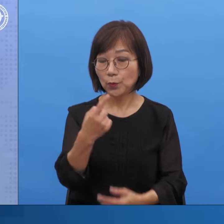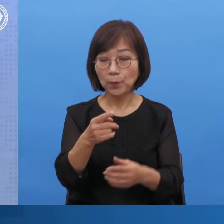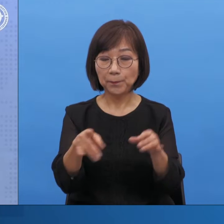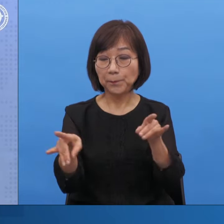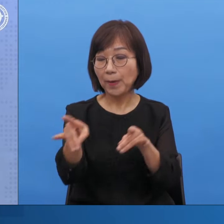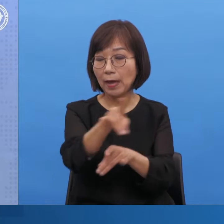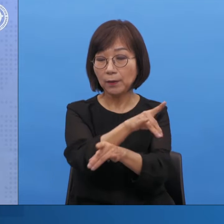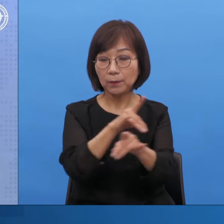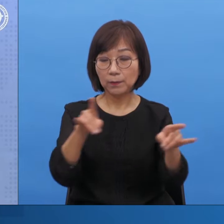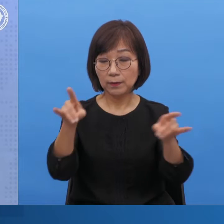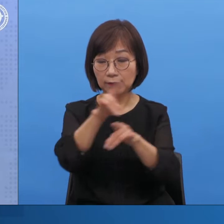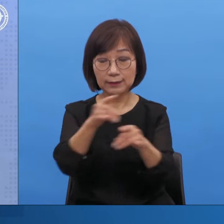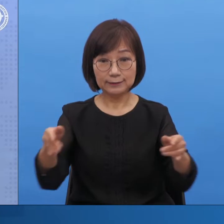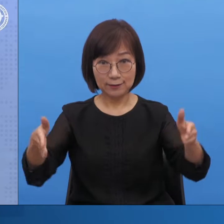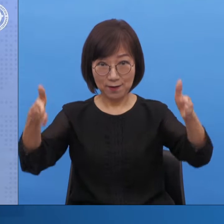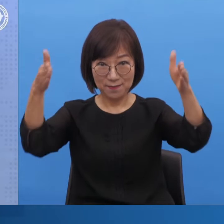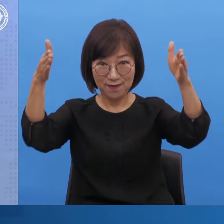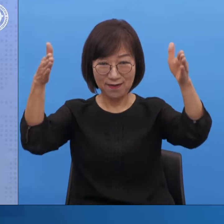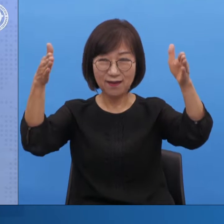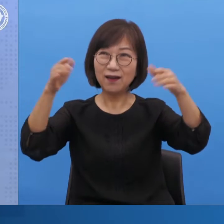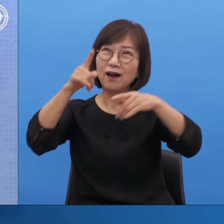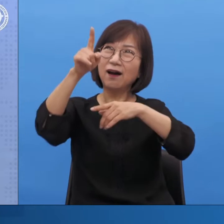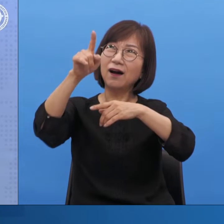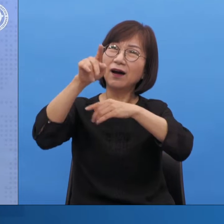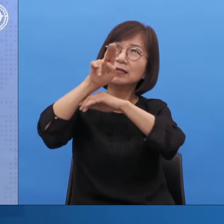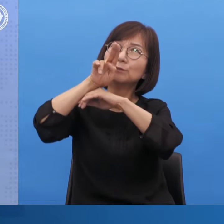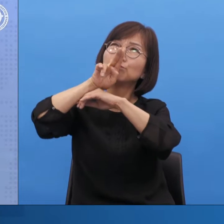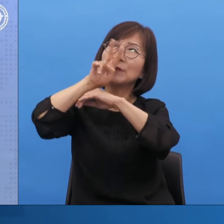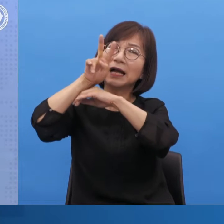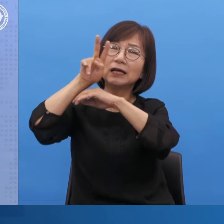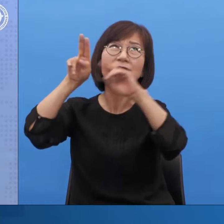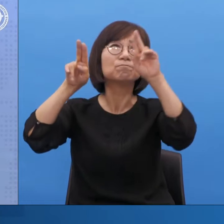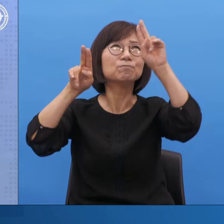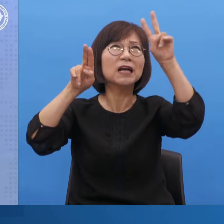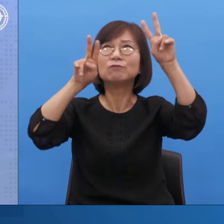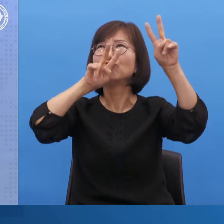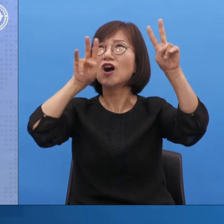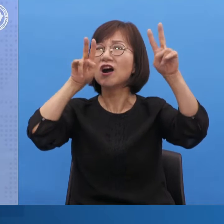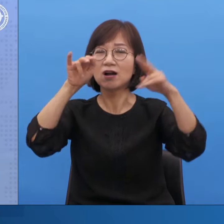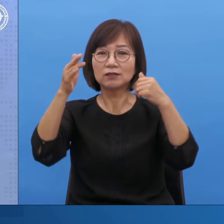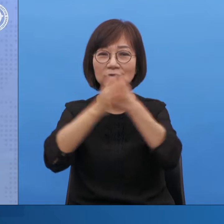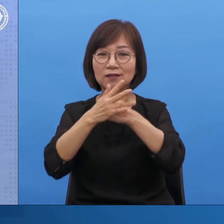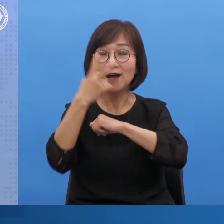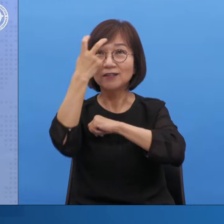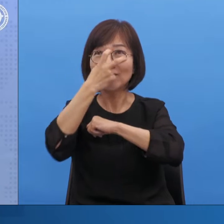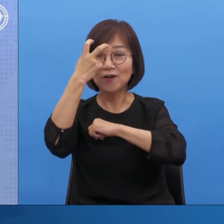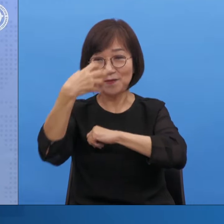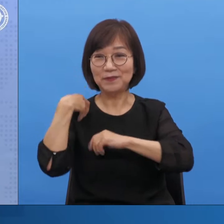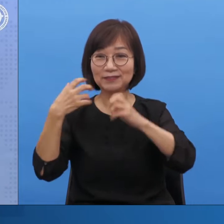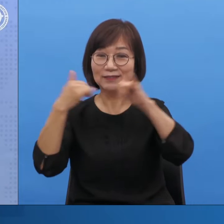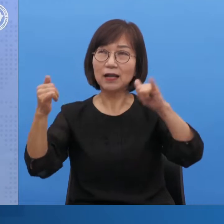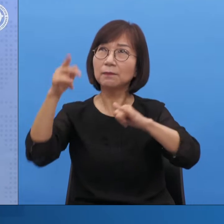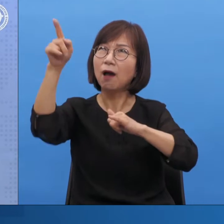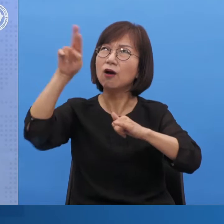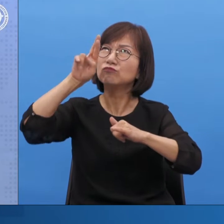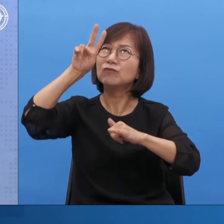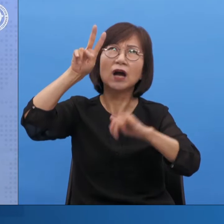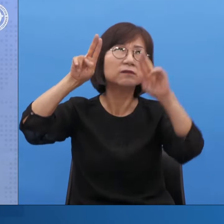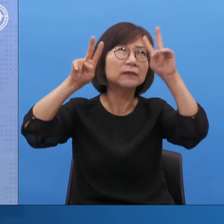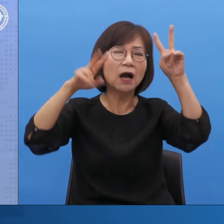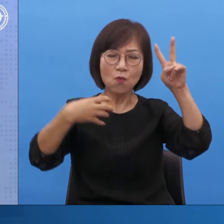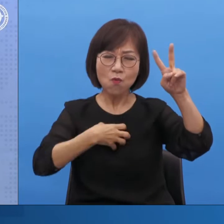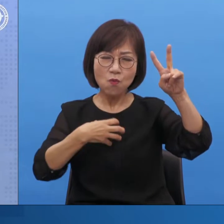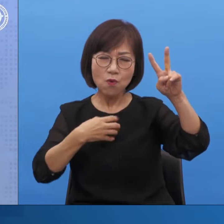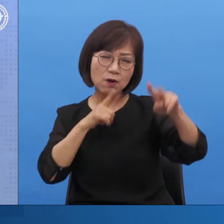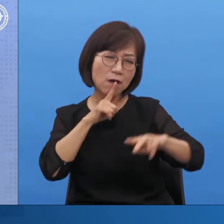삼풍백화점이 이 금이 가고 있다고 점검하는 사람이 몇 번 얘기했대요. And even then, the inspector of that department store